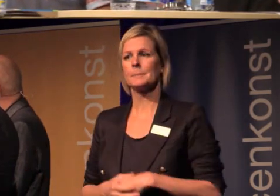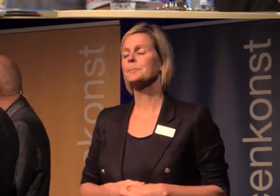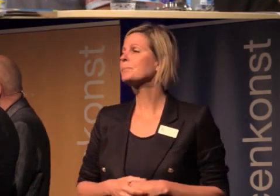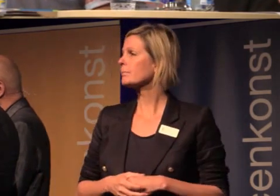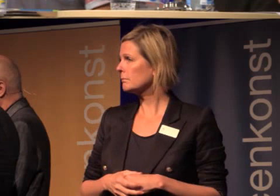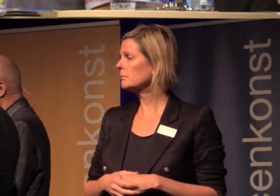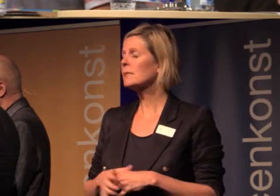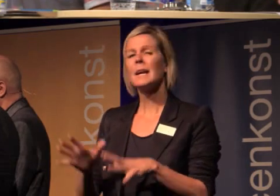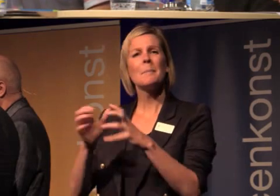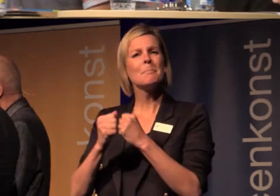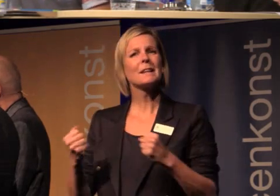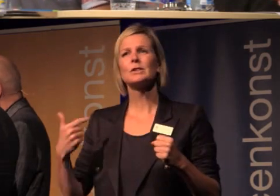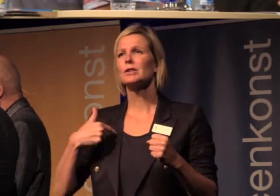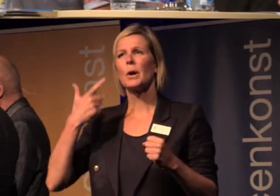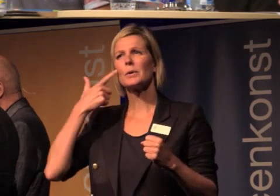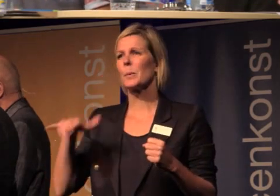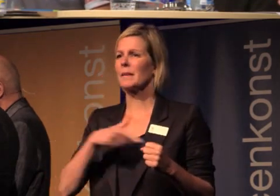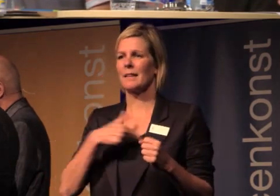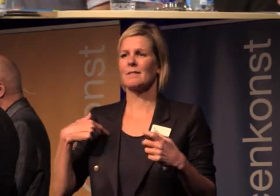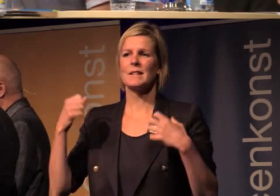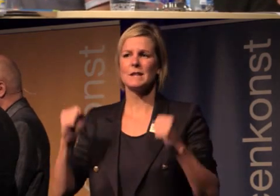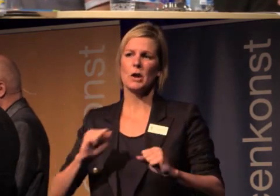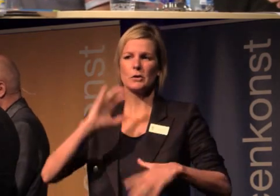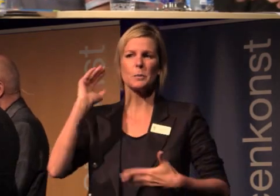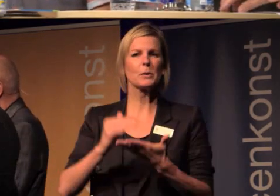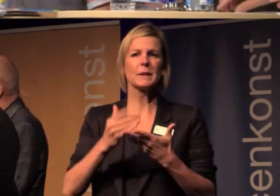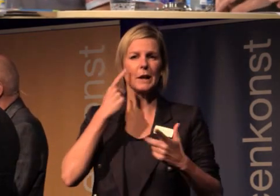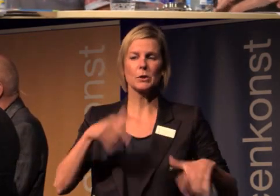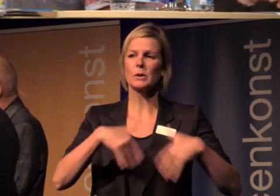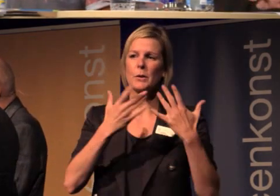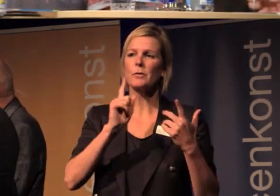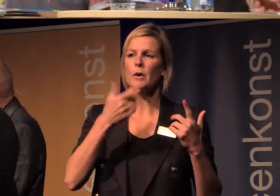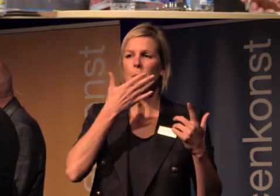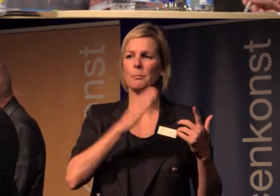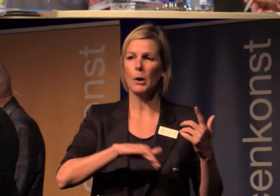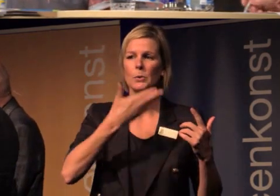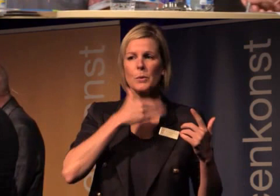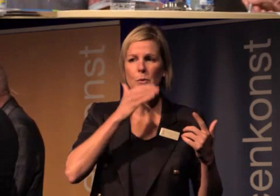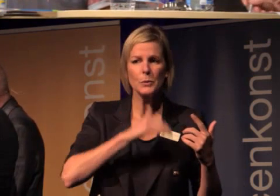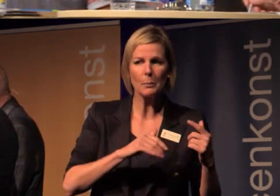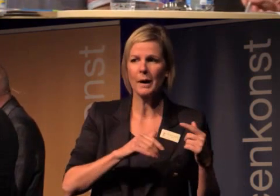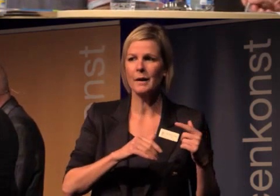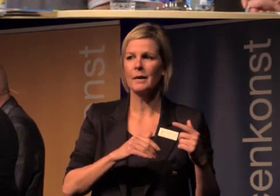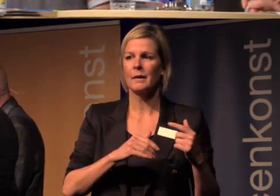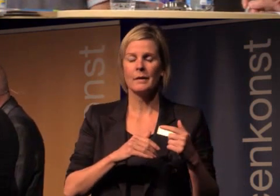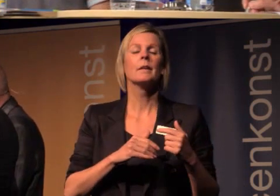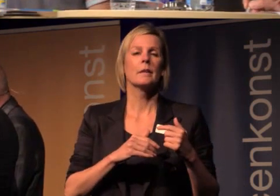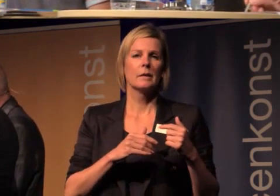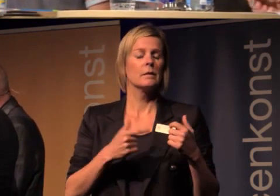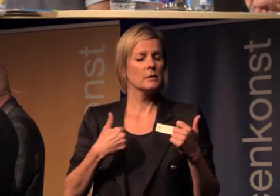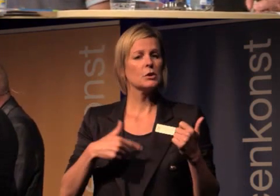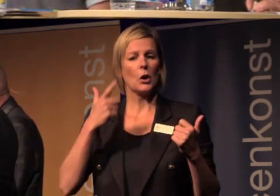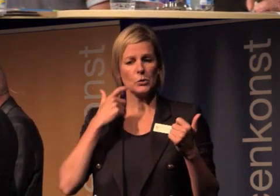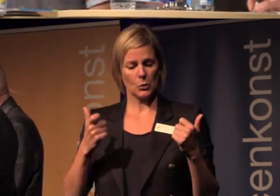till exempel att man inte ska med kraft subventionera kultur som inte riktas mot barn och unga. Jag tror inte heller att man ska liksom, heller här säga